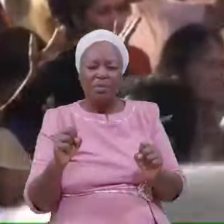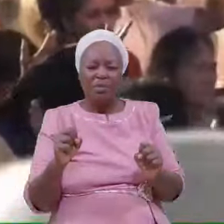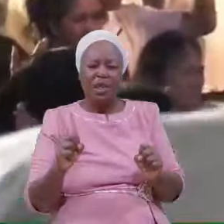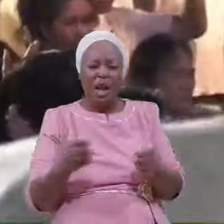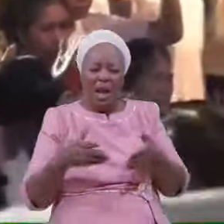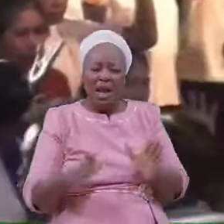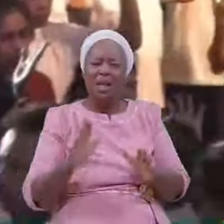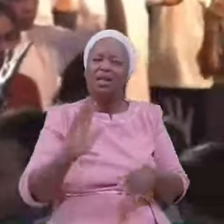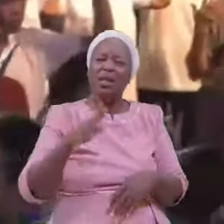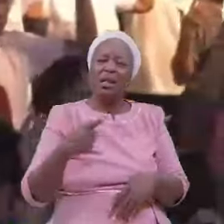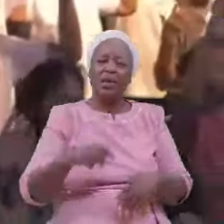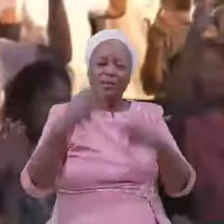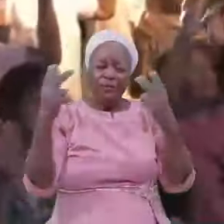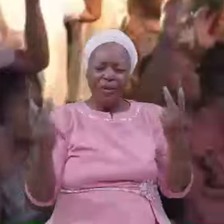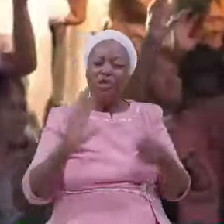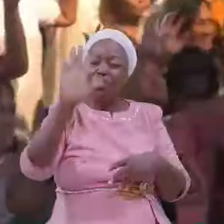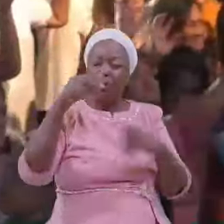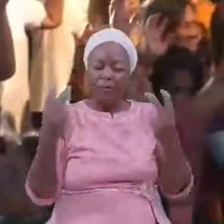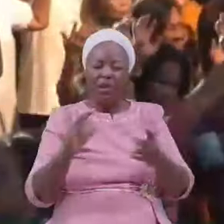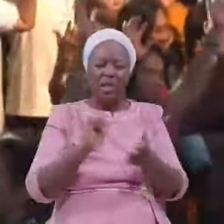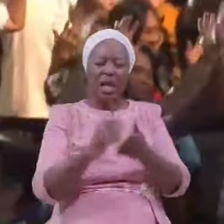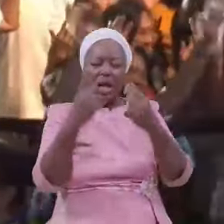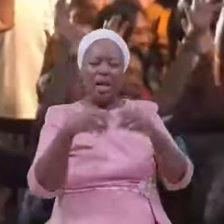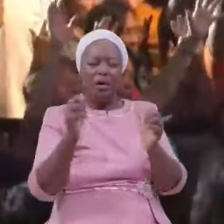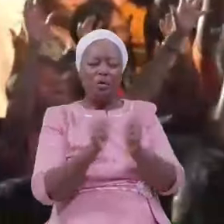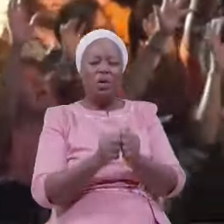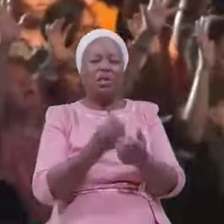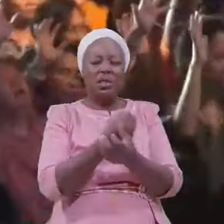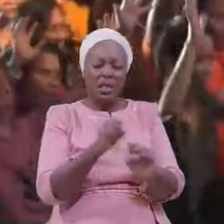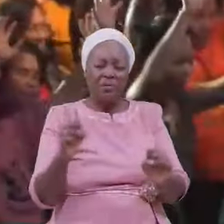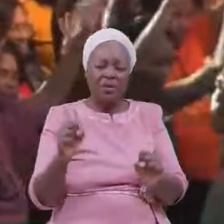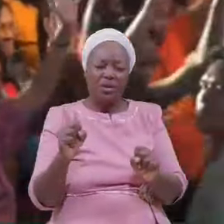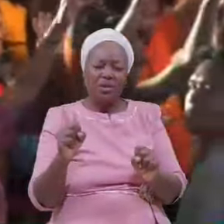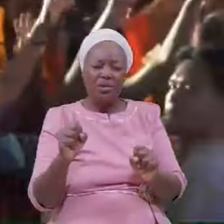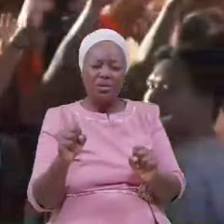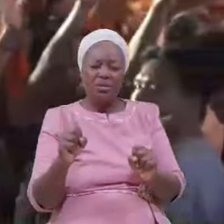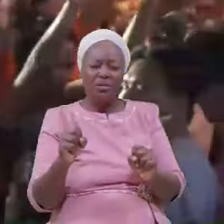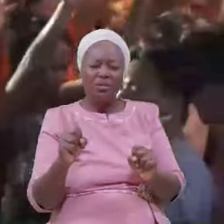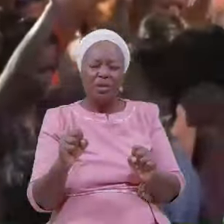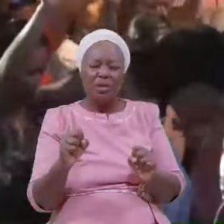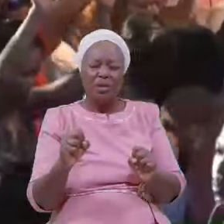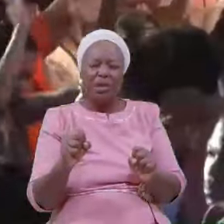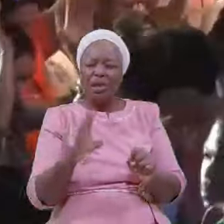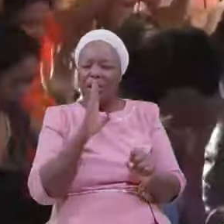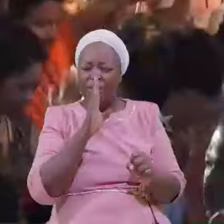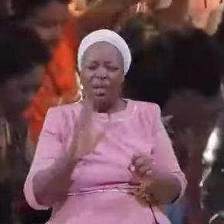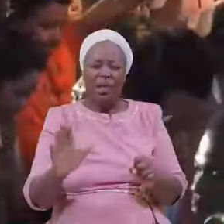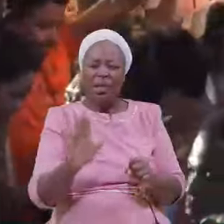with salvation. At bigyan mo sila ng katagumpayan you, kasama Lord, ng kaligtasan.